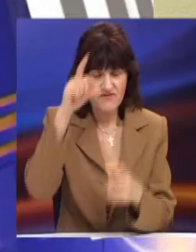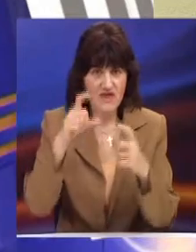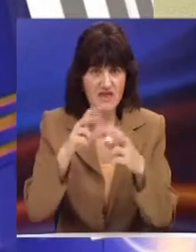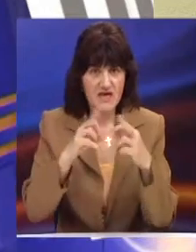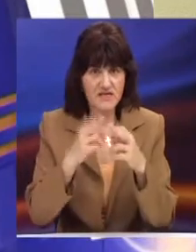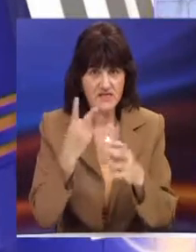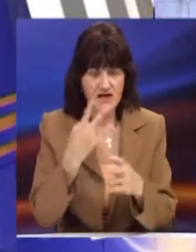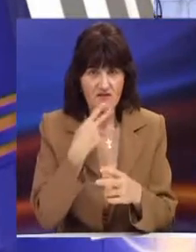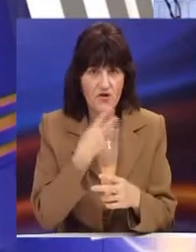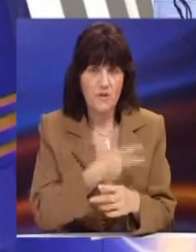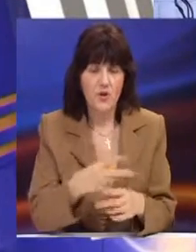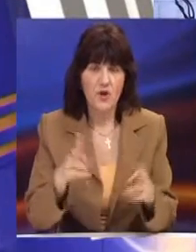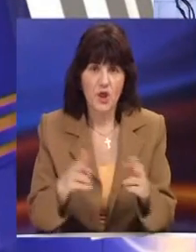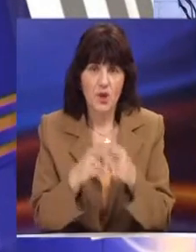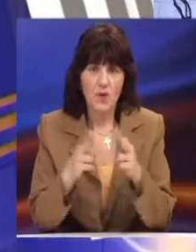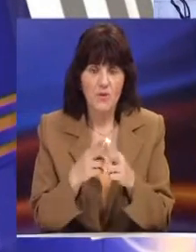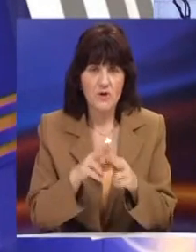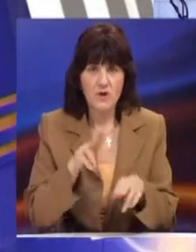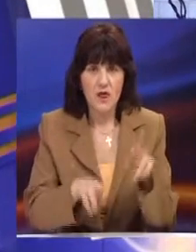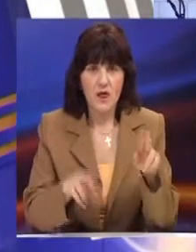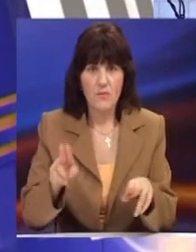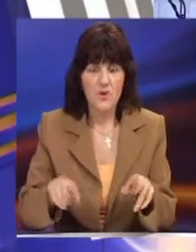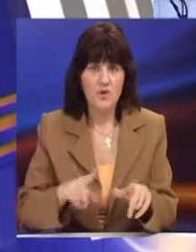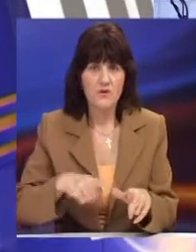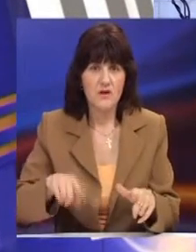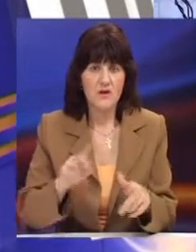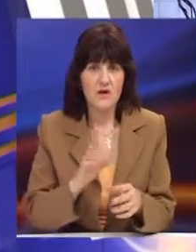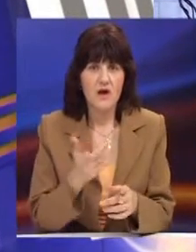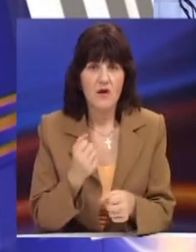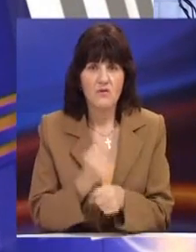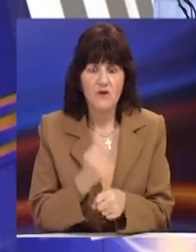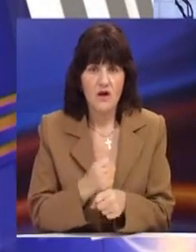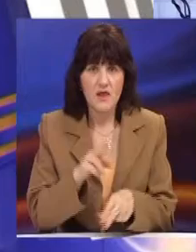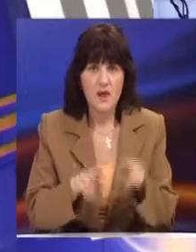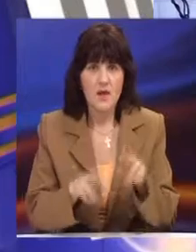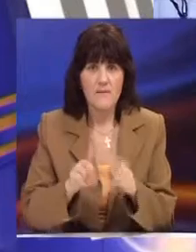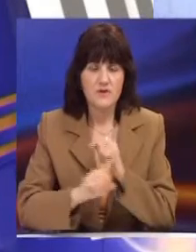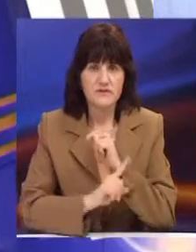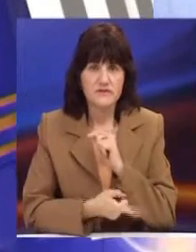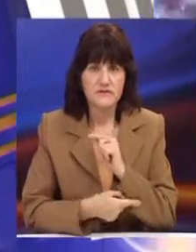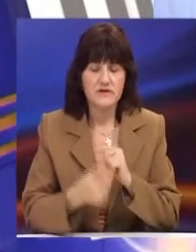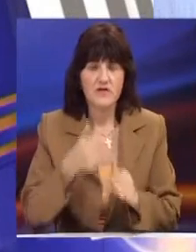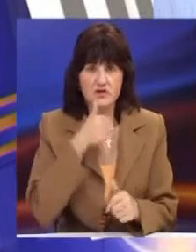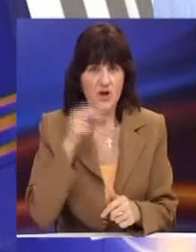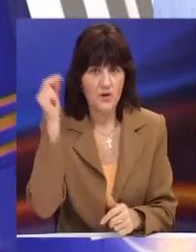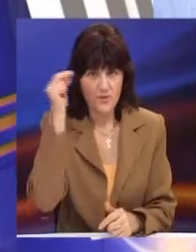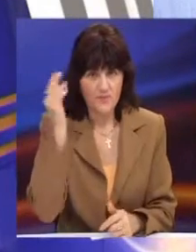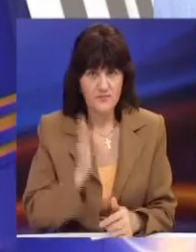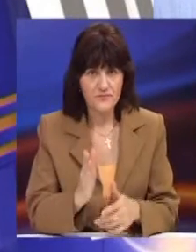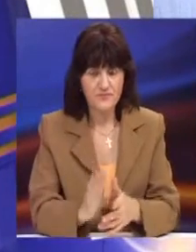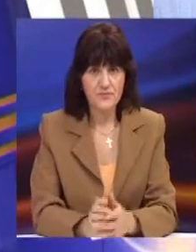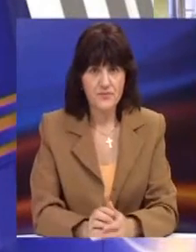pružili im priliku da obiđu školu i upoznaju se sa pojedinim obrazovnim profilima i sa procesom rada pojedinih struka za koje se učenici